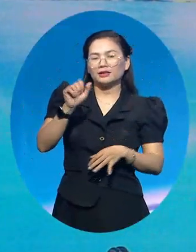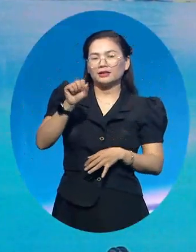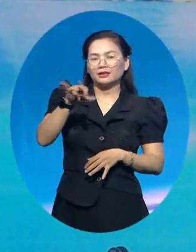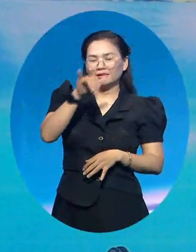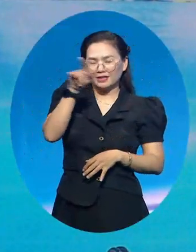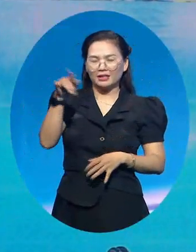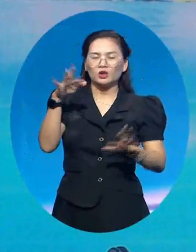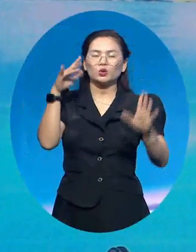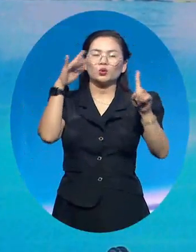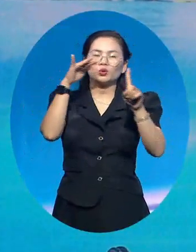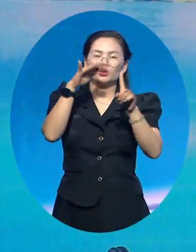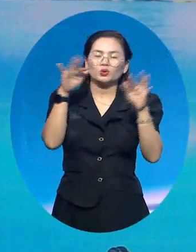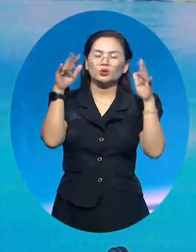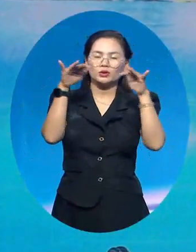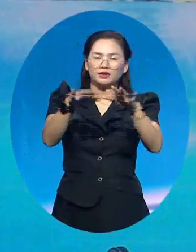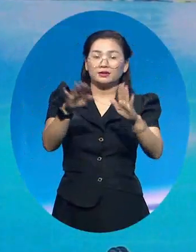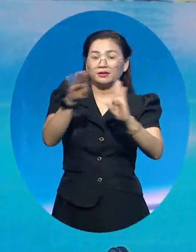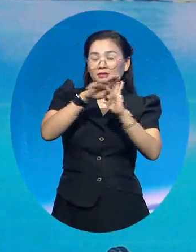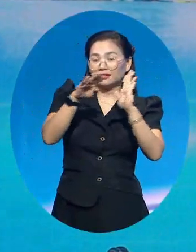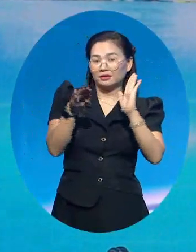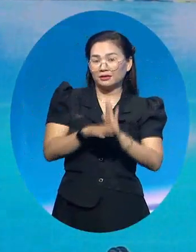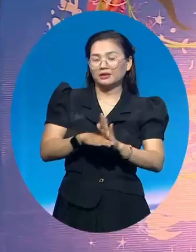sự tham gia của hơn 100 em thiếu nhi.